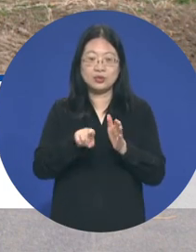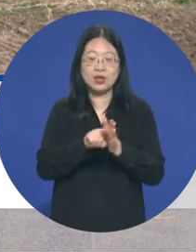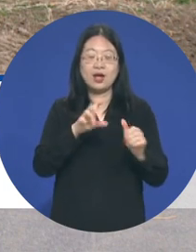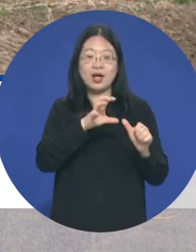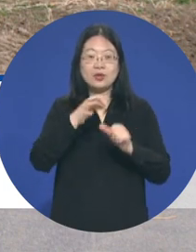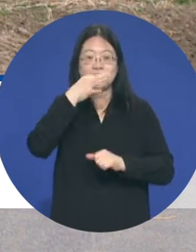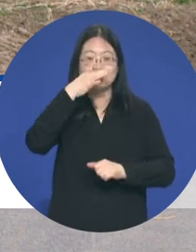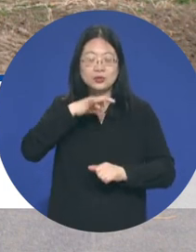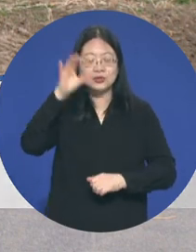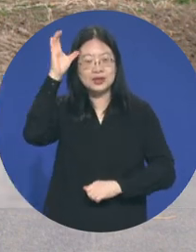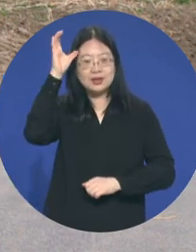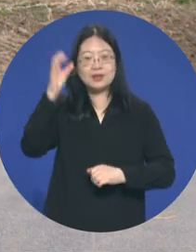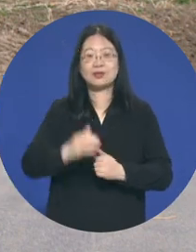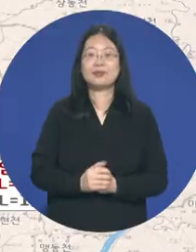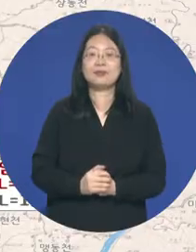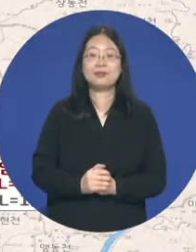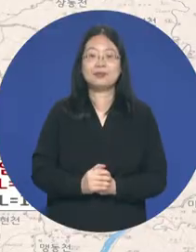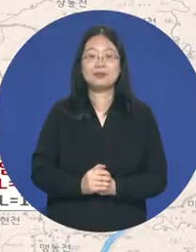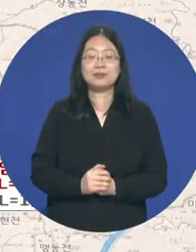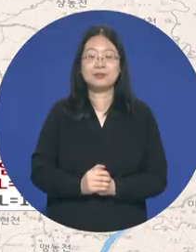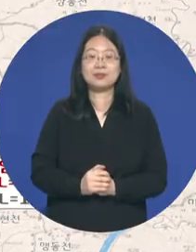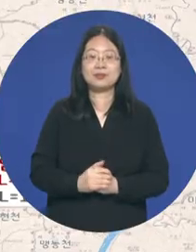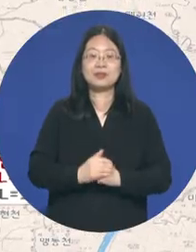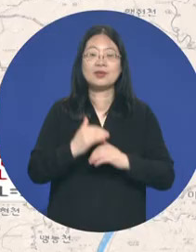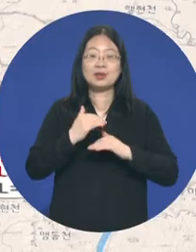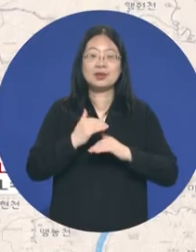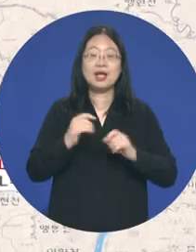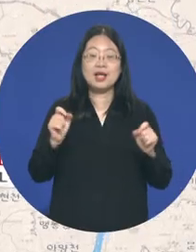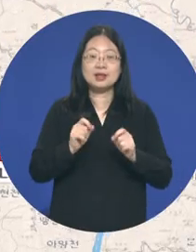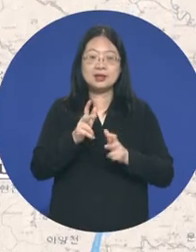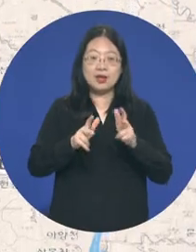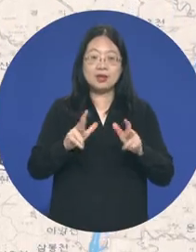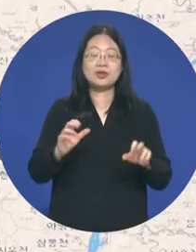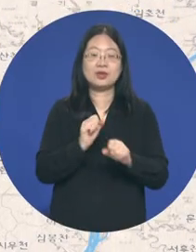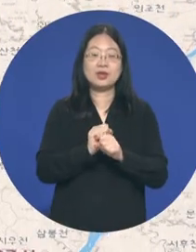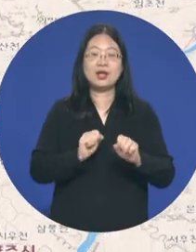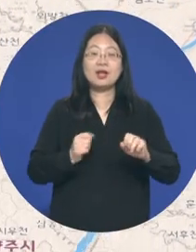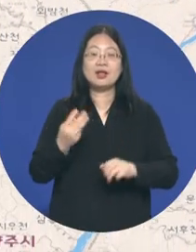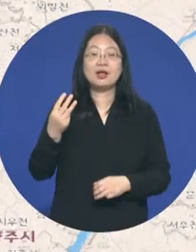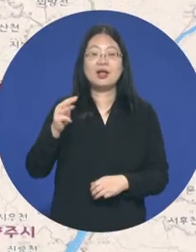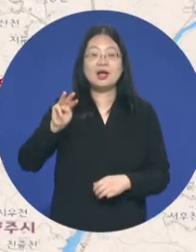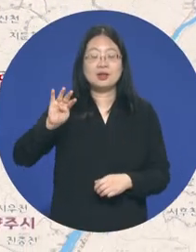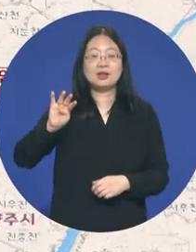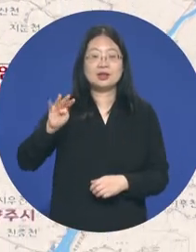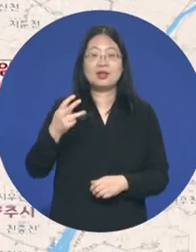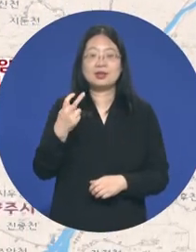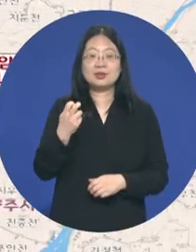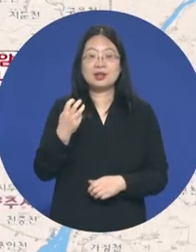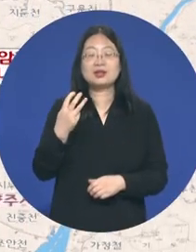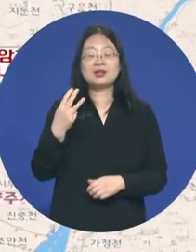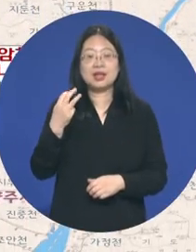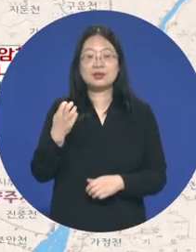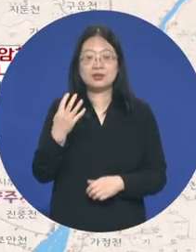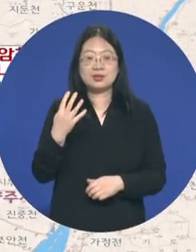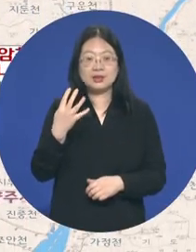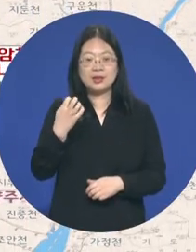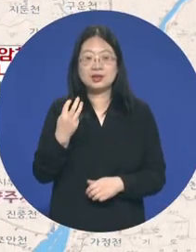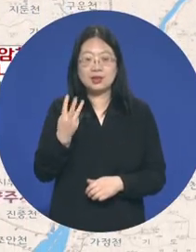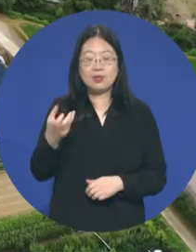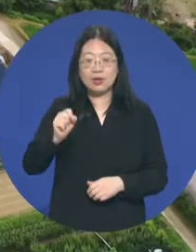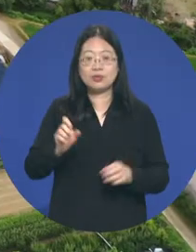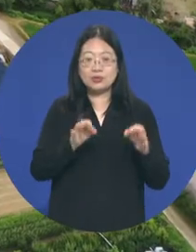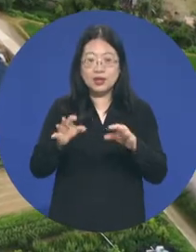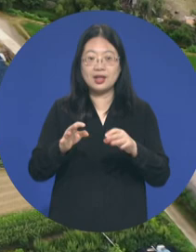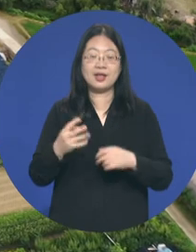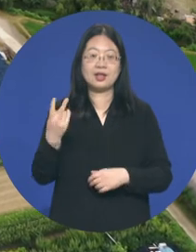될 것으로 기대하고 있습니다 단기 사업으로 총 공사비 4 143억 원을 투입해 2026년까지